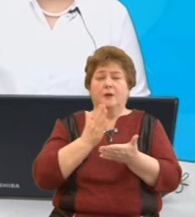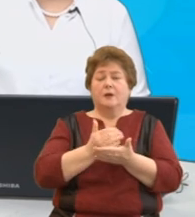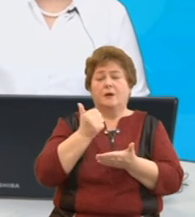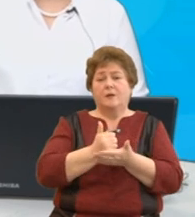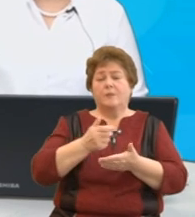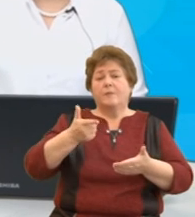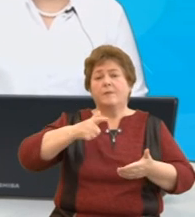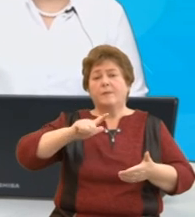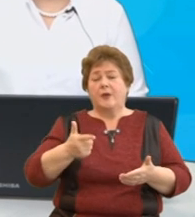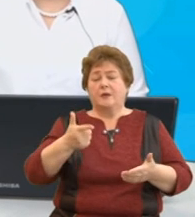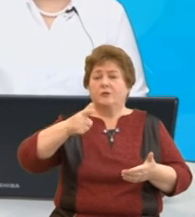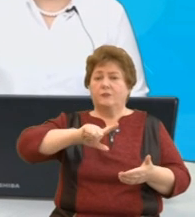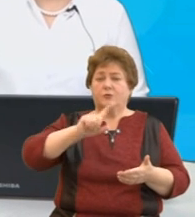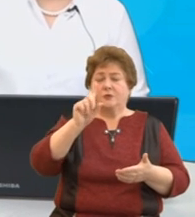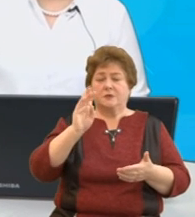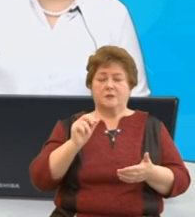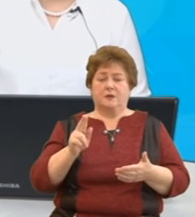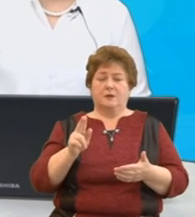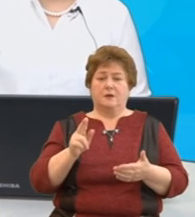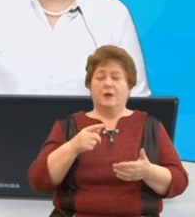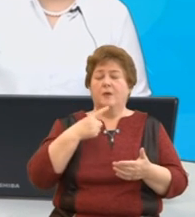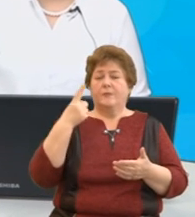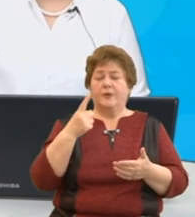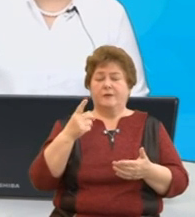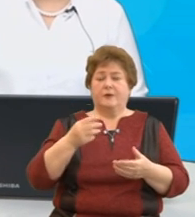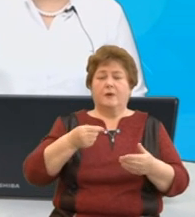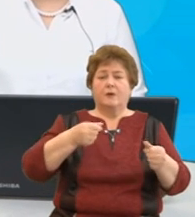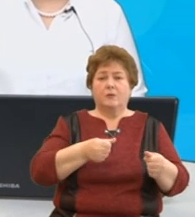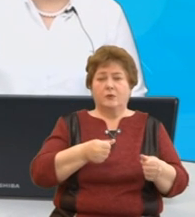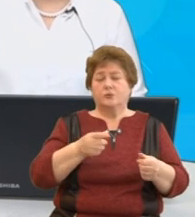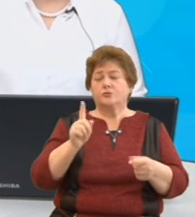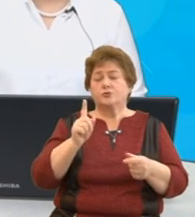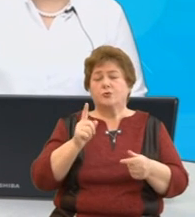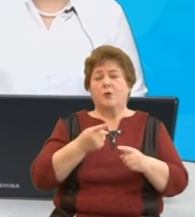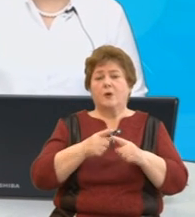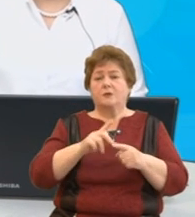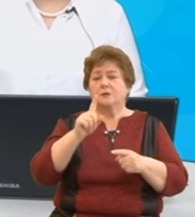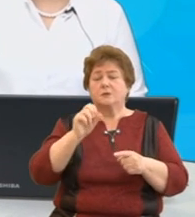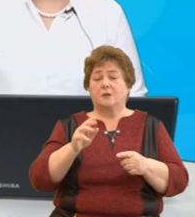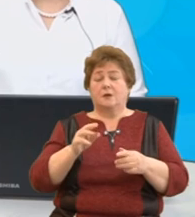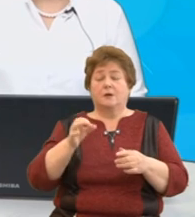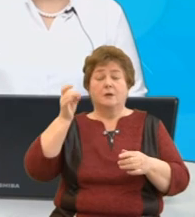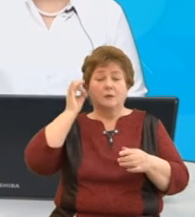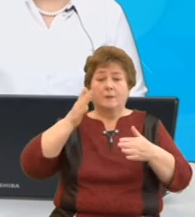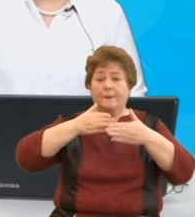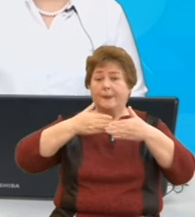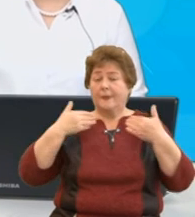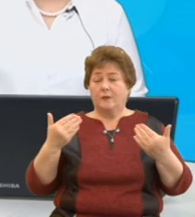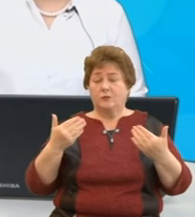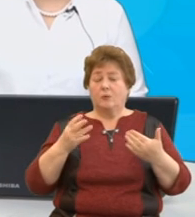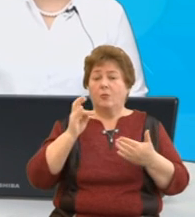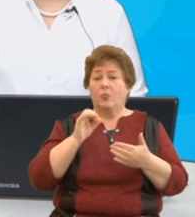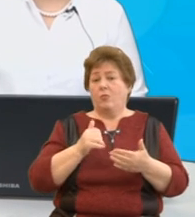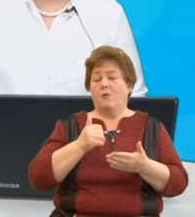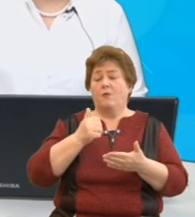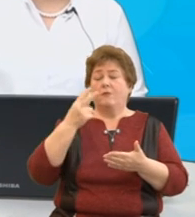мягкий и твердый знак первая роль то что эти знаки не обозначают звука но